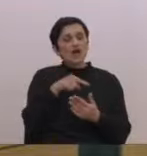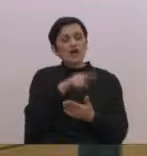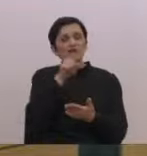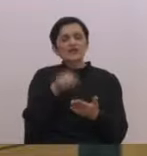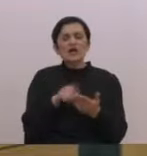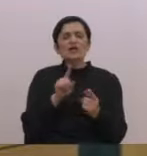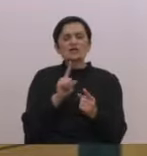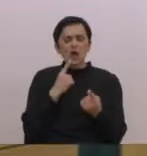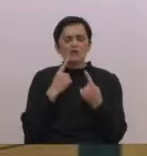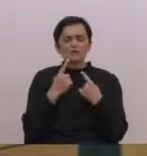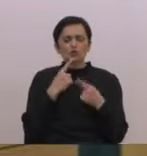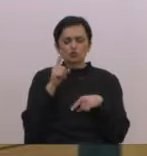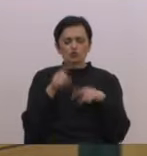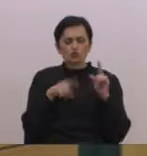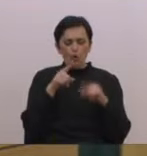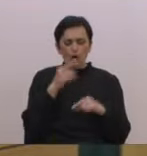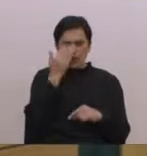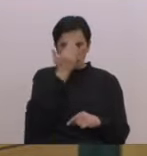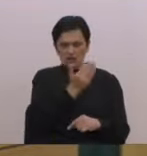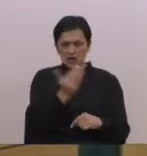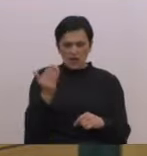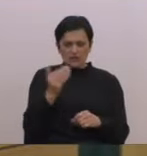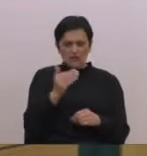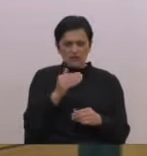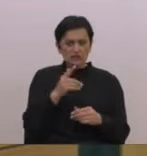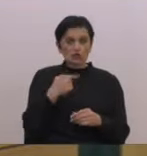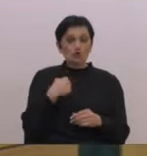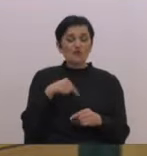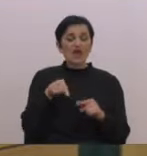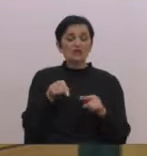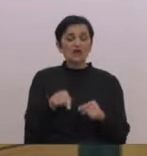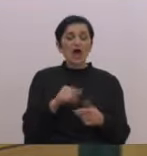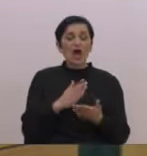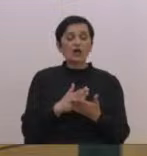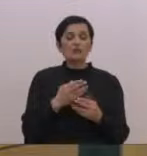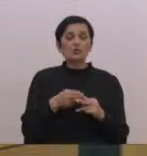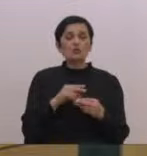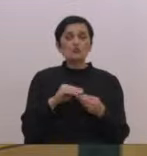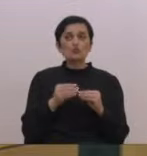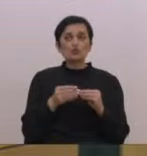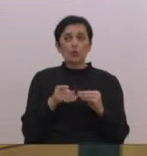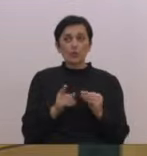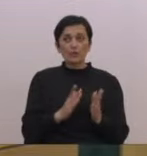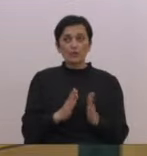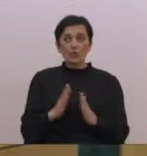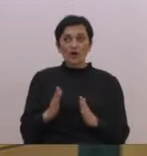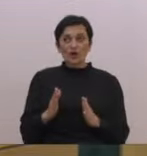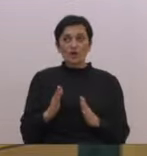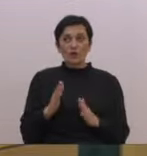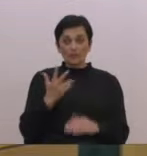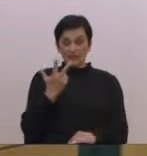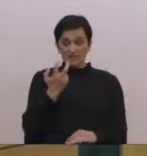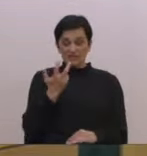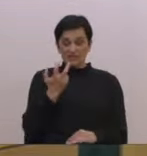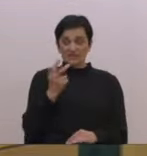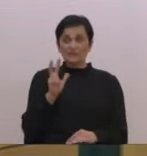ვსაუბროთ და ზოგადად საკაცობრიო საკითხებზე, ხო არა, ჩვენ ვართ იმიტომ აქ, ასორეთ ეს პრობლემები მოაგვაროთ, ხო? 300